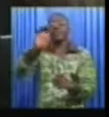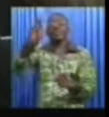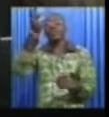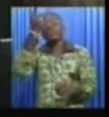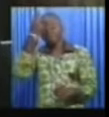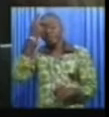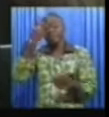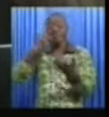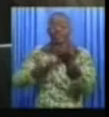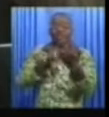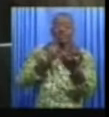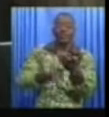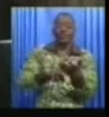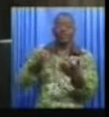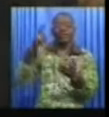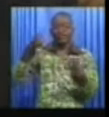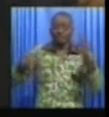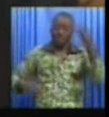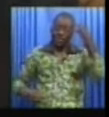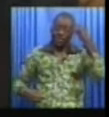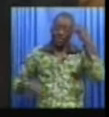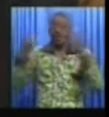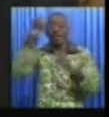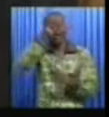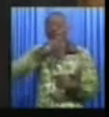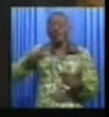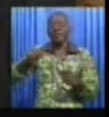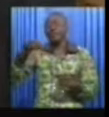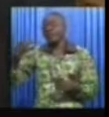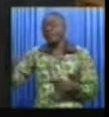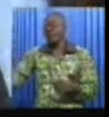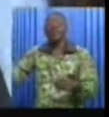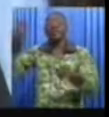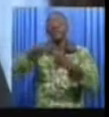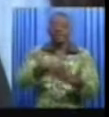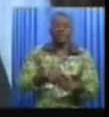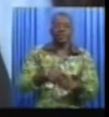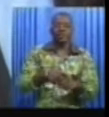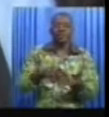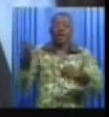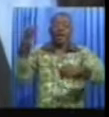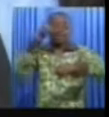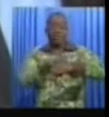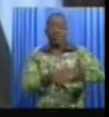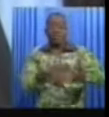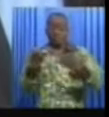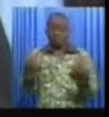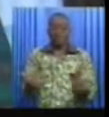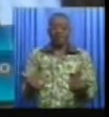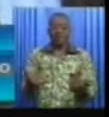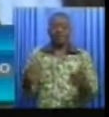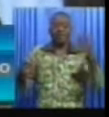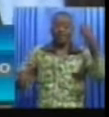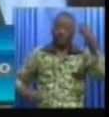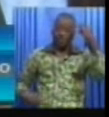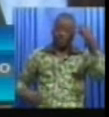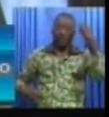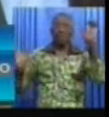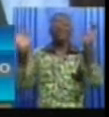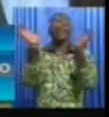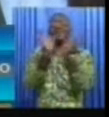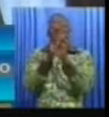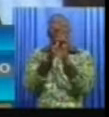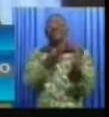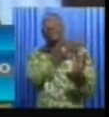nationales de contrôle des maladies en Afrique de l'Ouest participe à cet effort. À l'heure actuelle, les maladies notamment contagieuses et les